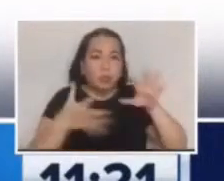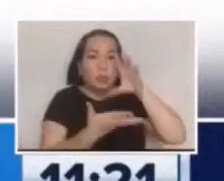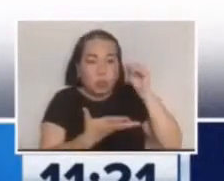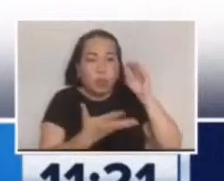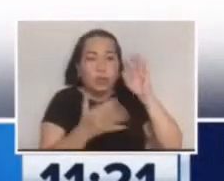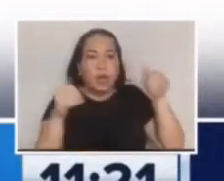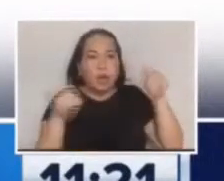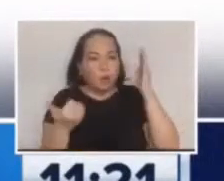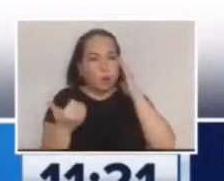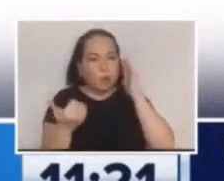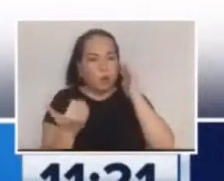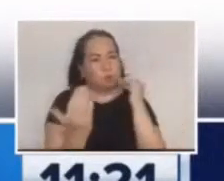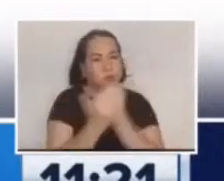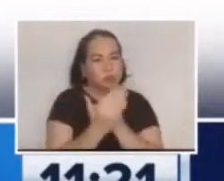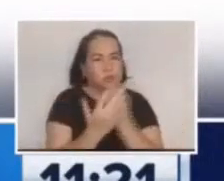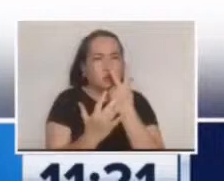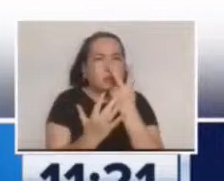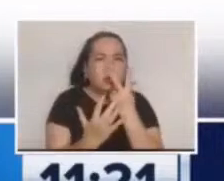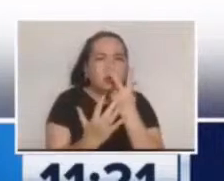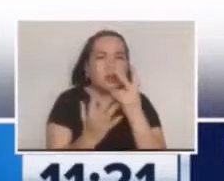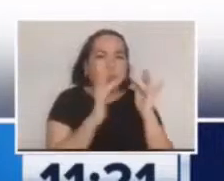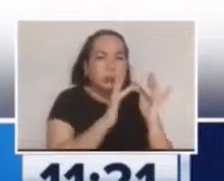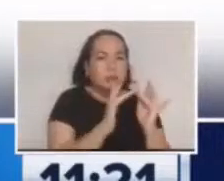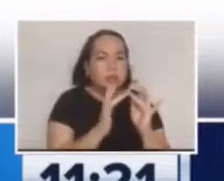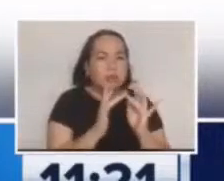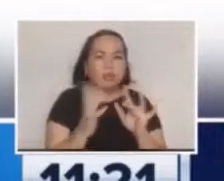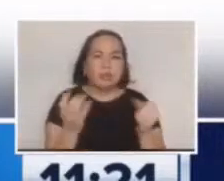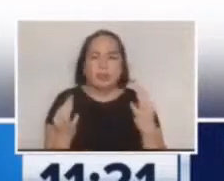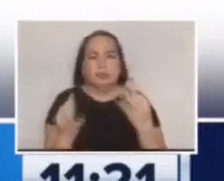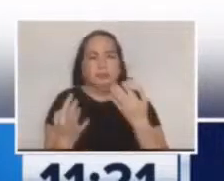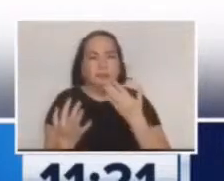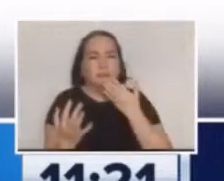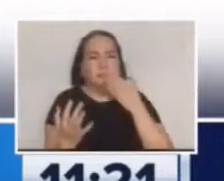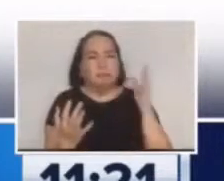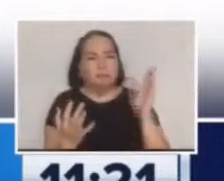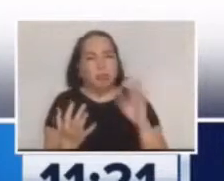content coming from the Department of Education